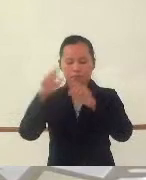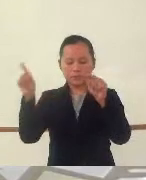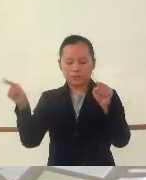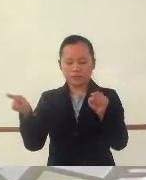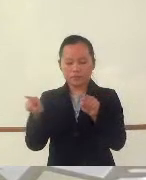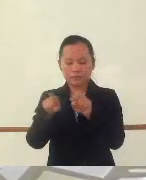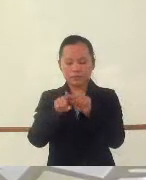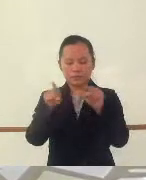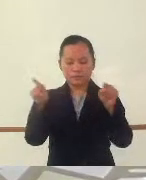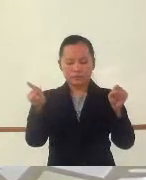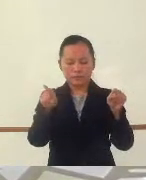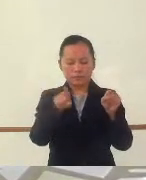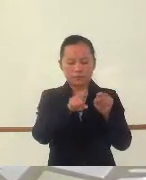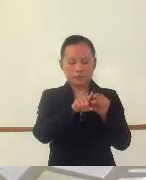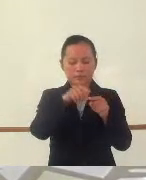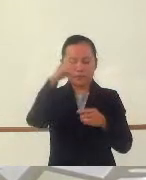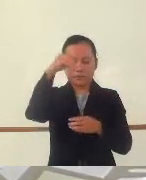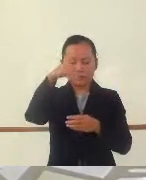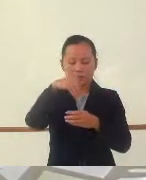di dalam surga.